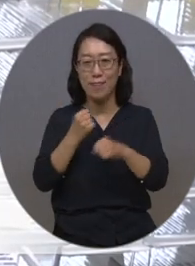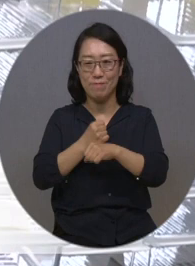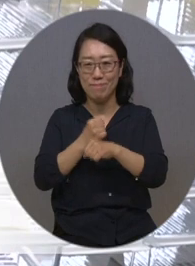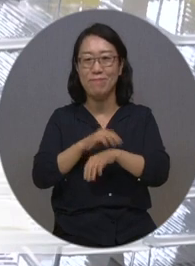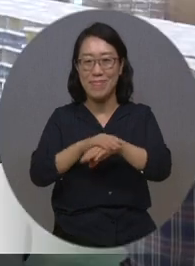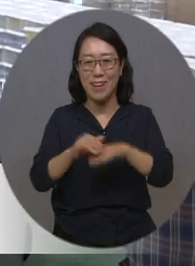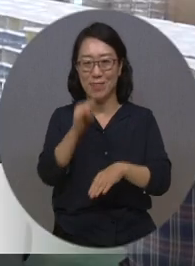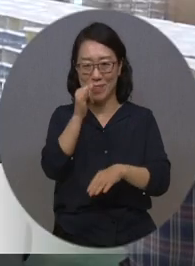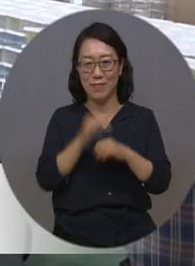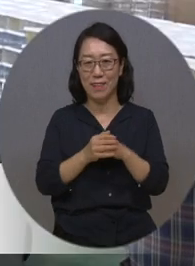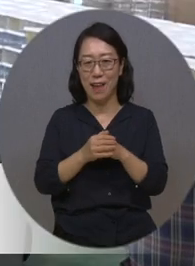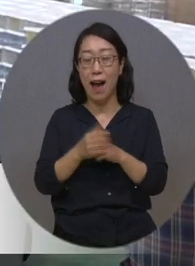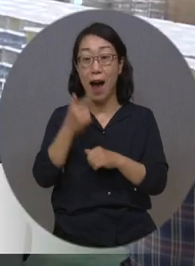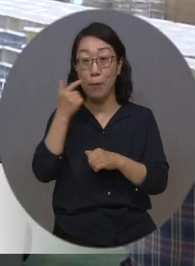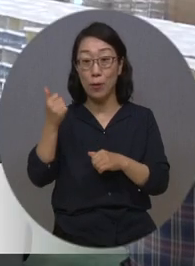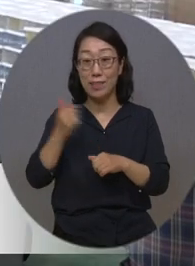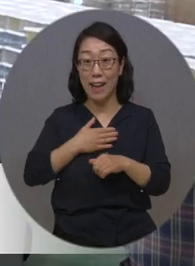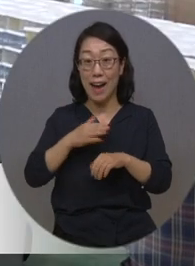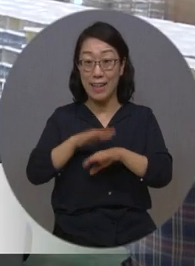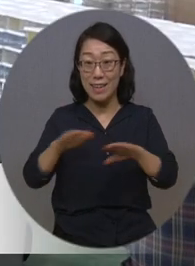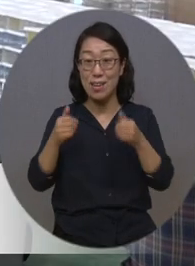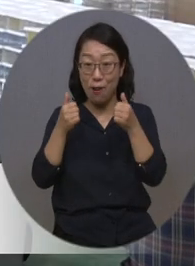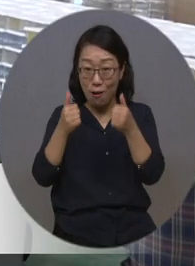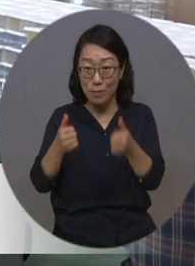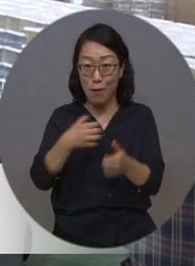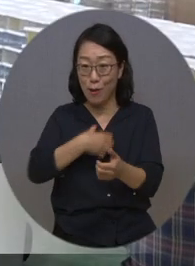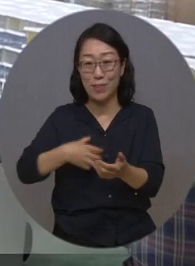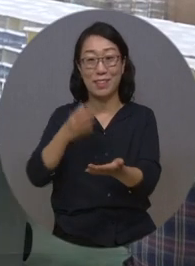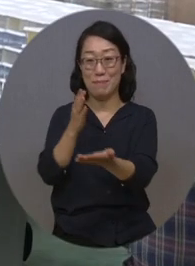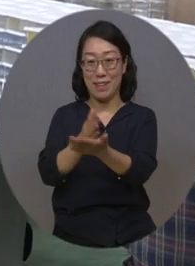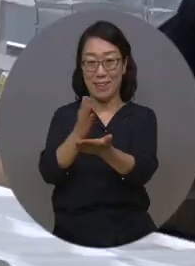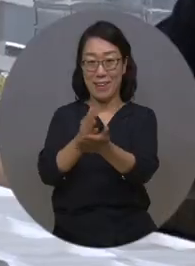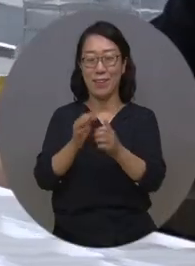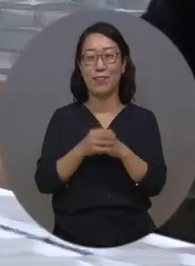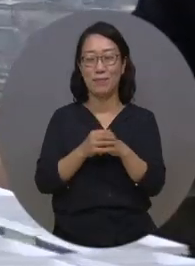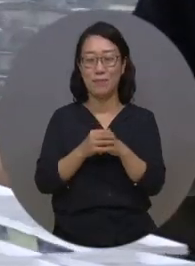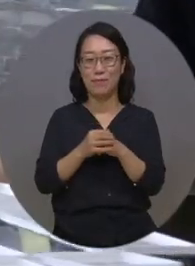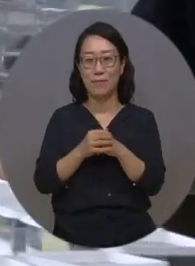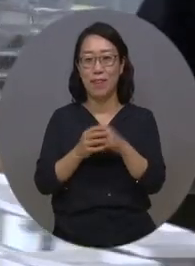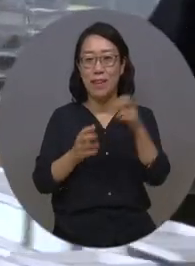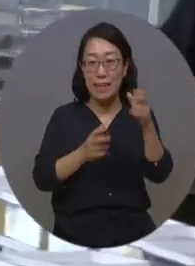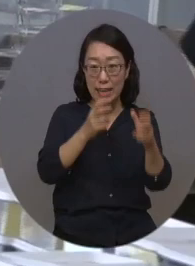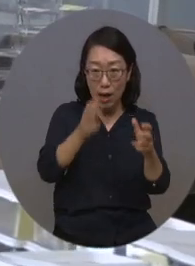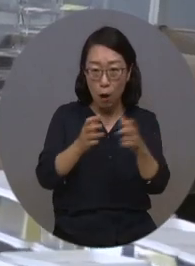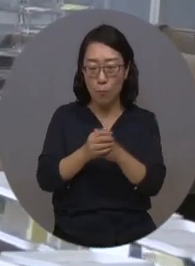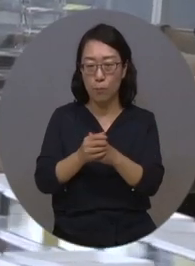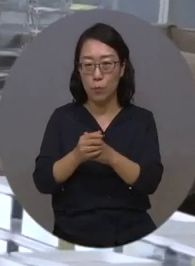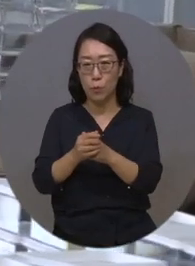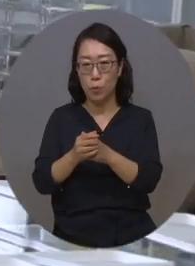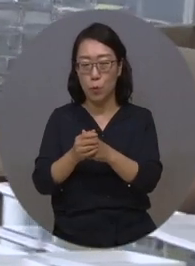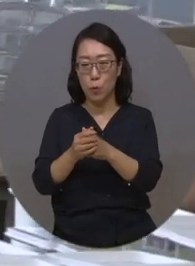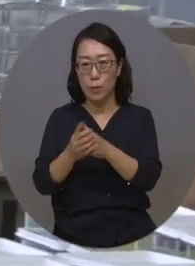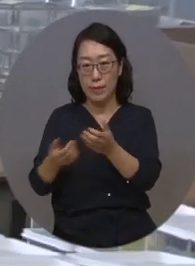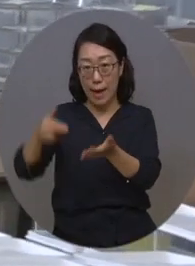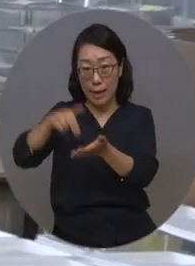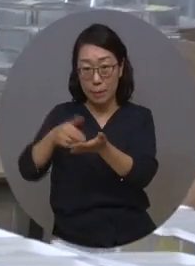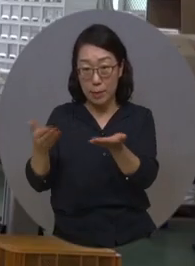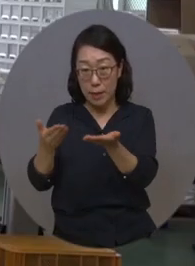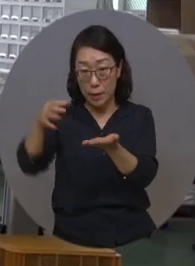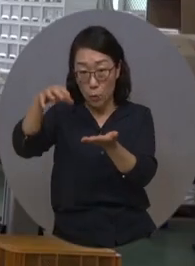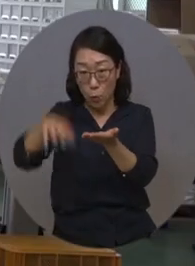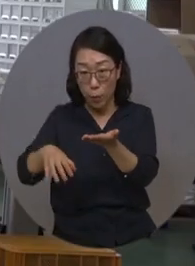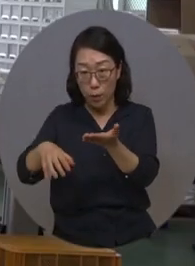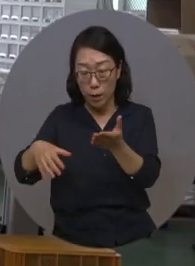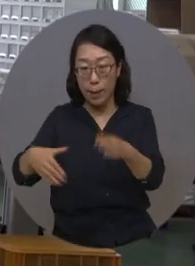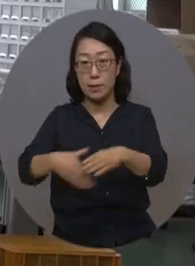자라고 있습니다 탑을 질 열심히 작업을 설정하지 마세요 기업과 장애인 자리 작업장이 맞잡은 손은